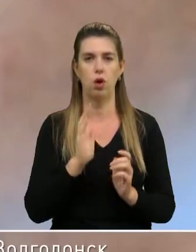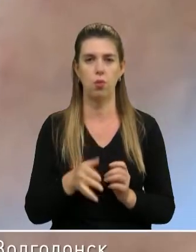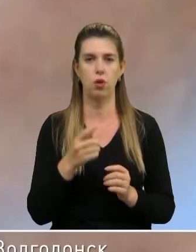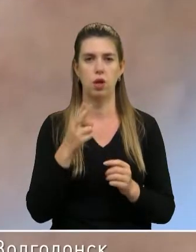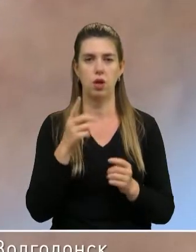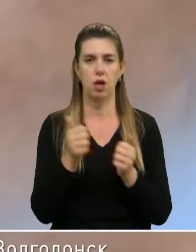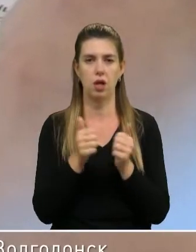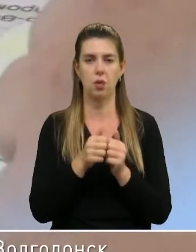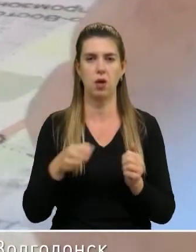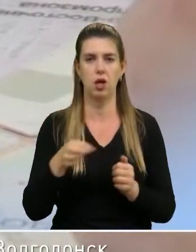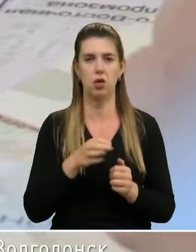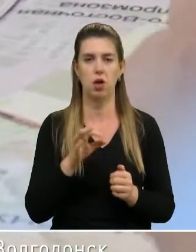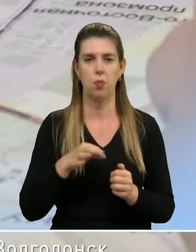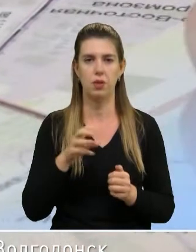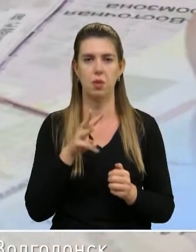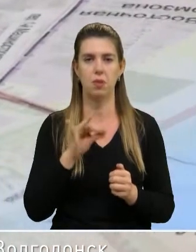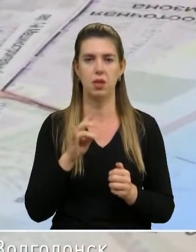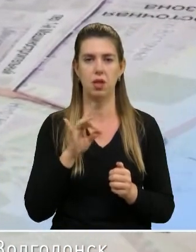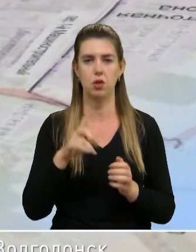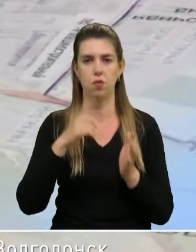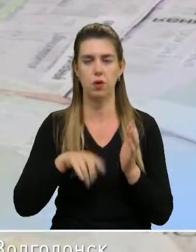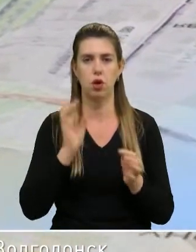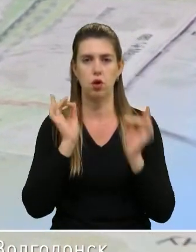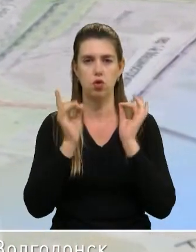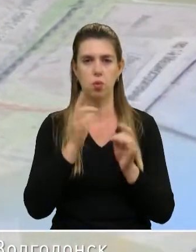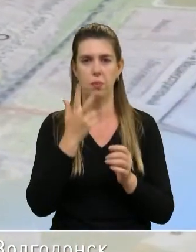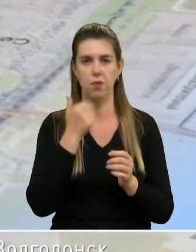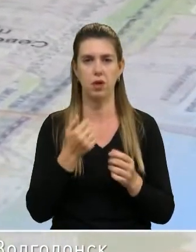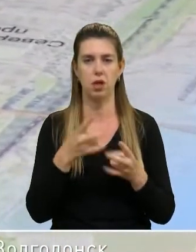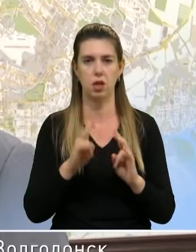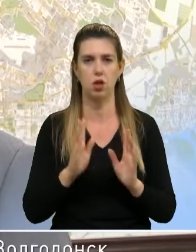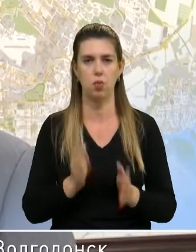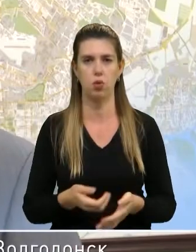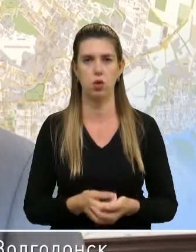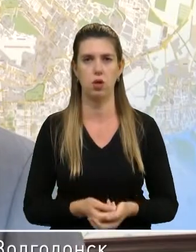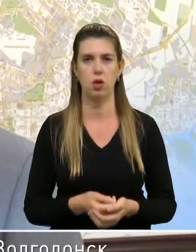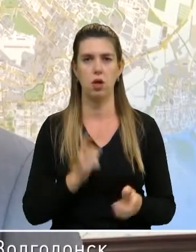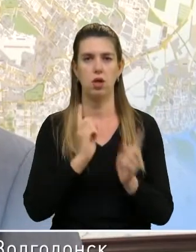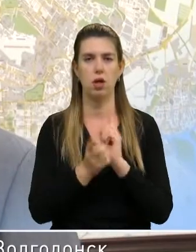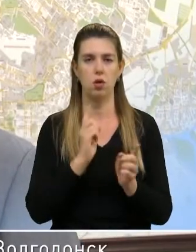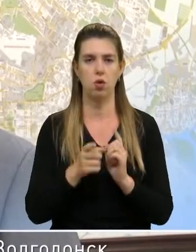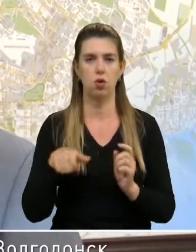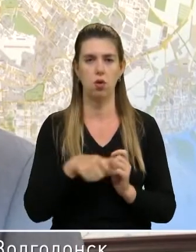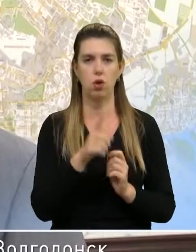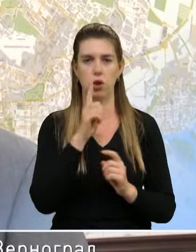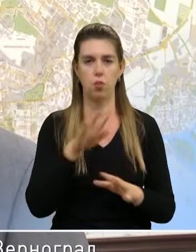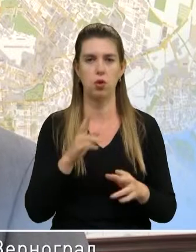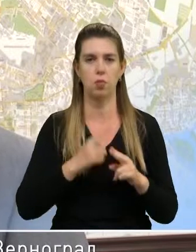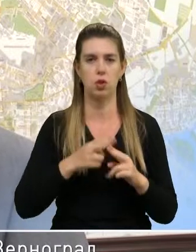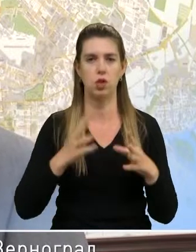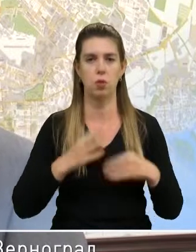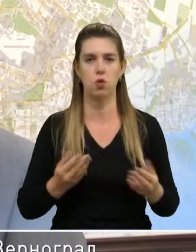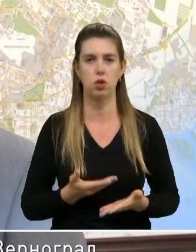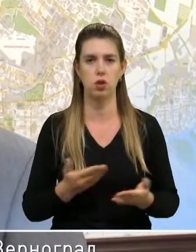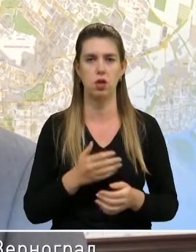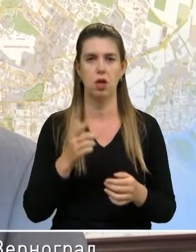параллельно микрорайону, в областном Минтрансе уверяют, к шуму машин привыкать не придется. Трасса не будет мешать спокойной жизни. Проектными решениями вдоль